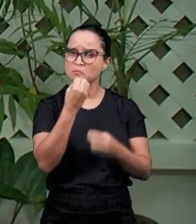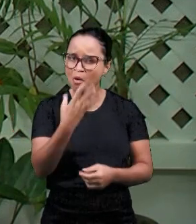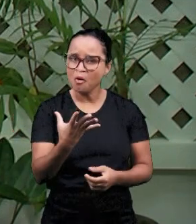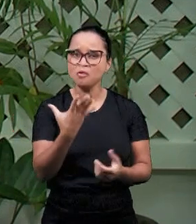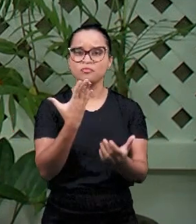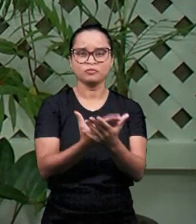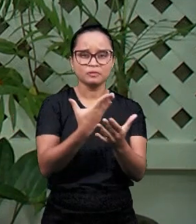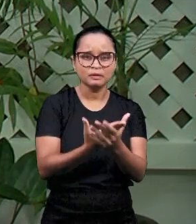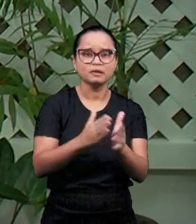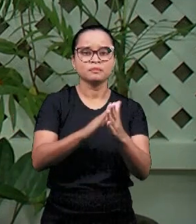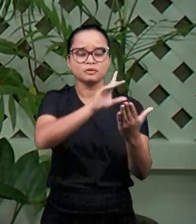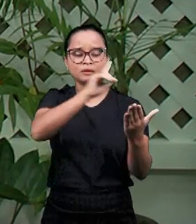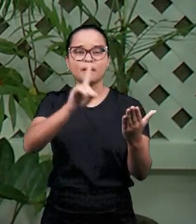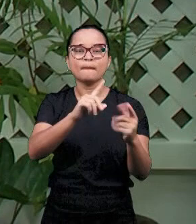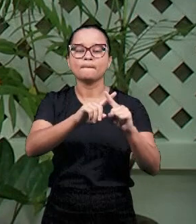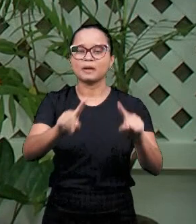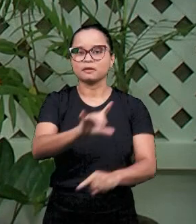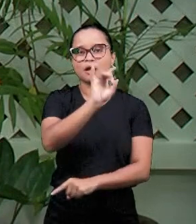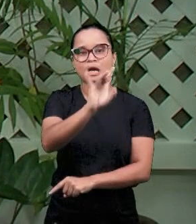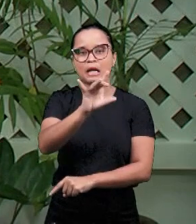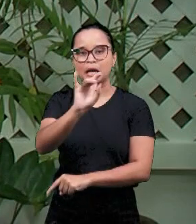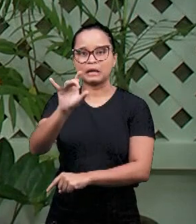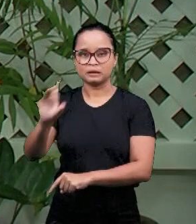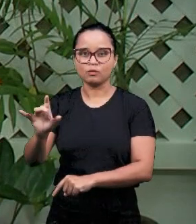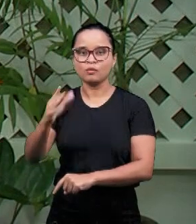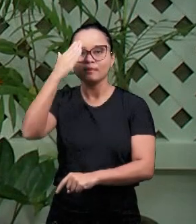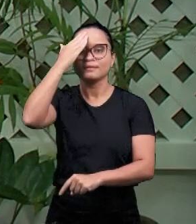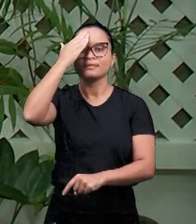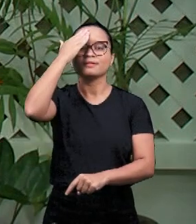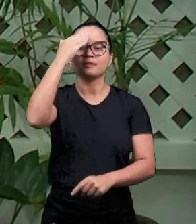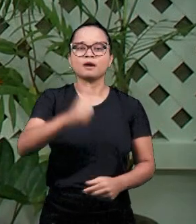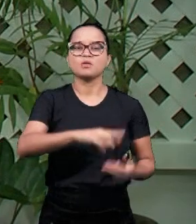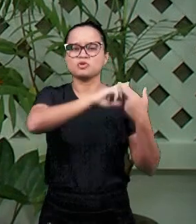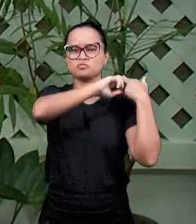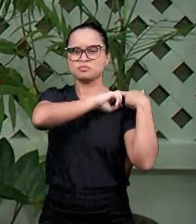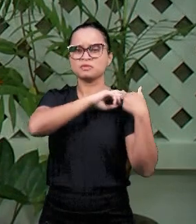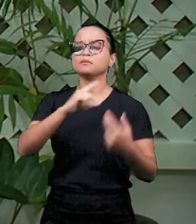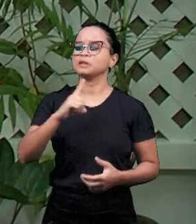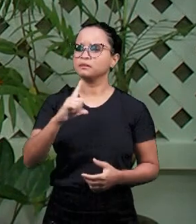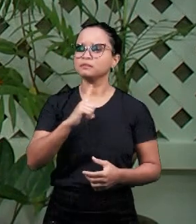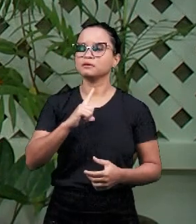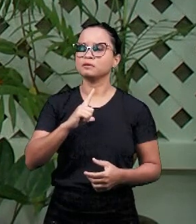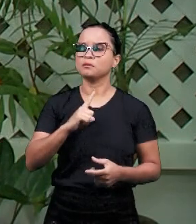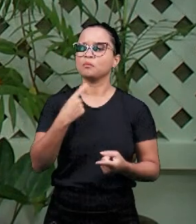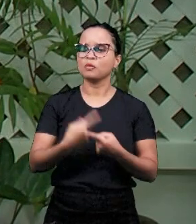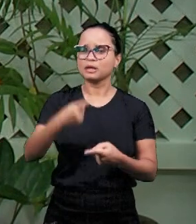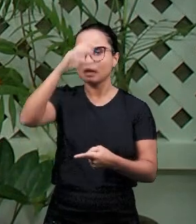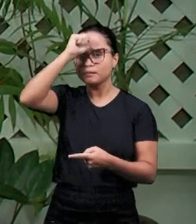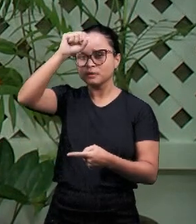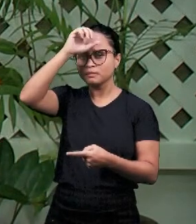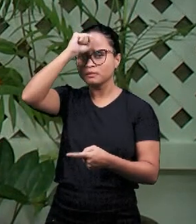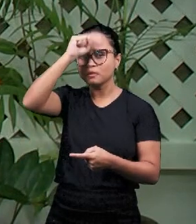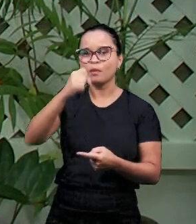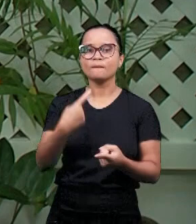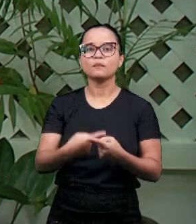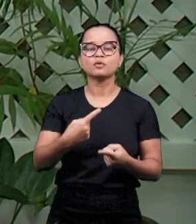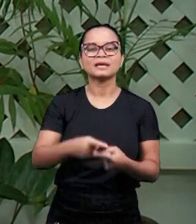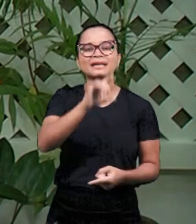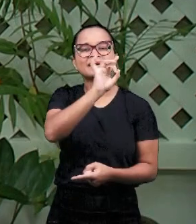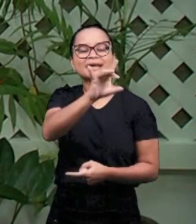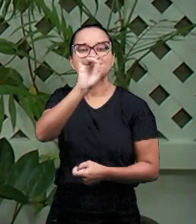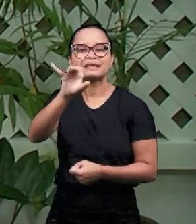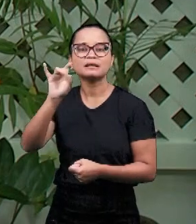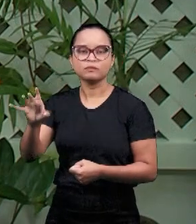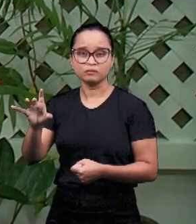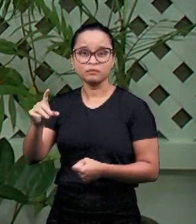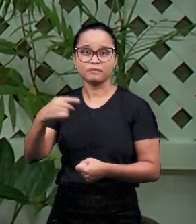c'est ce que vous faites. Mais chacun est conscient de sa position dans l'apprentissage parce que chacun de nous doit